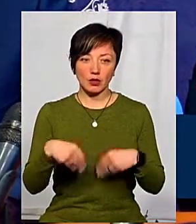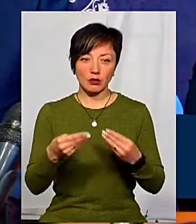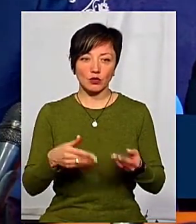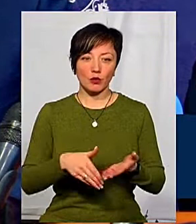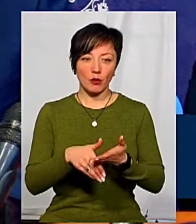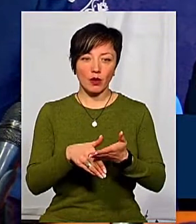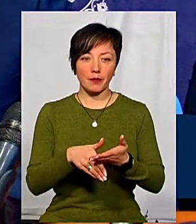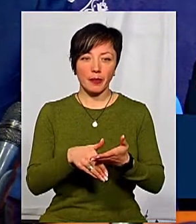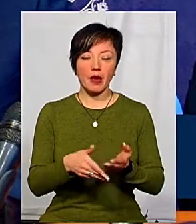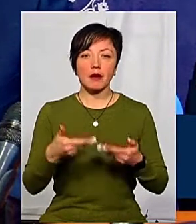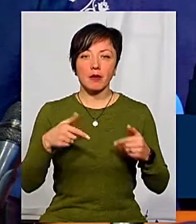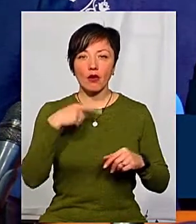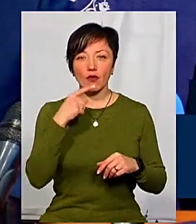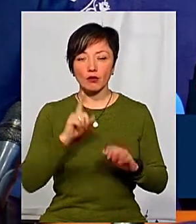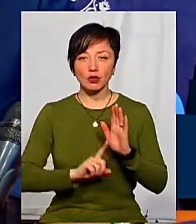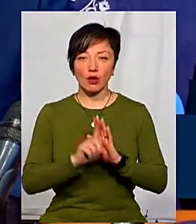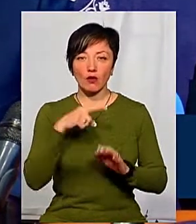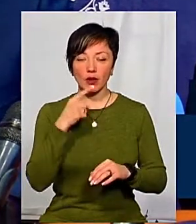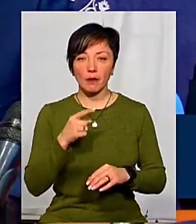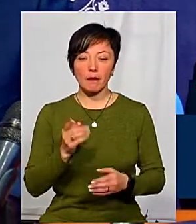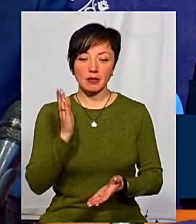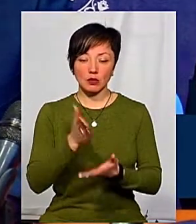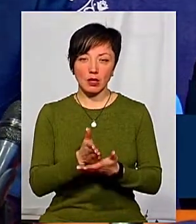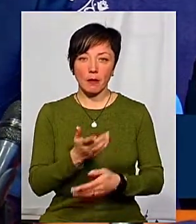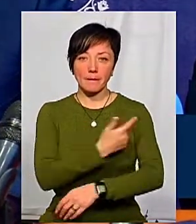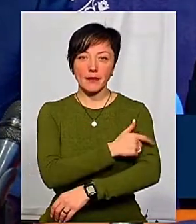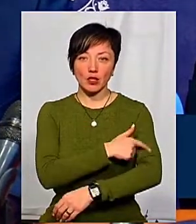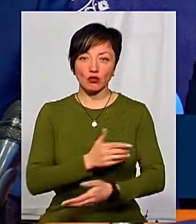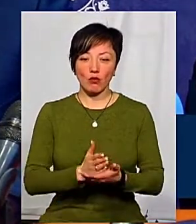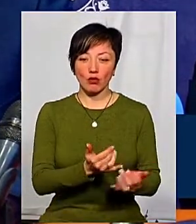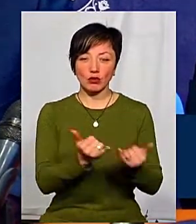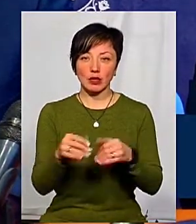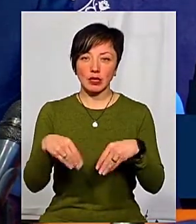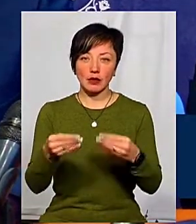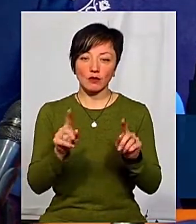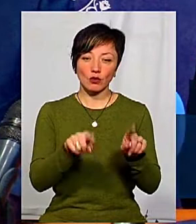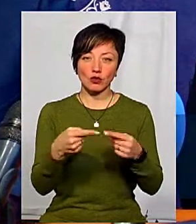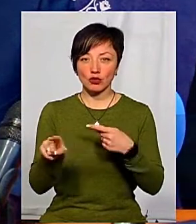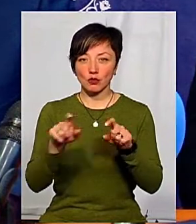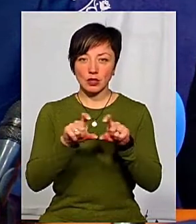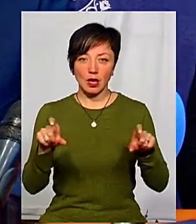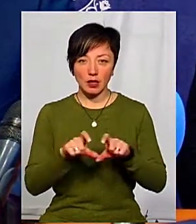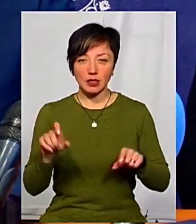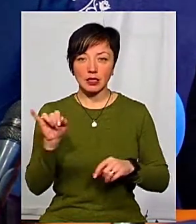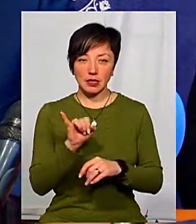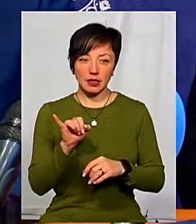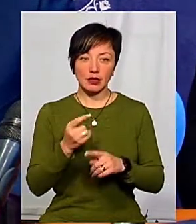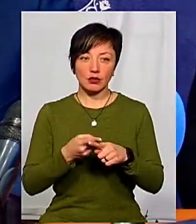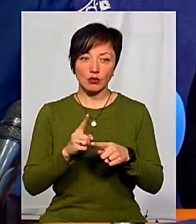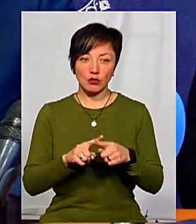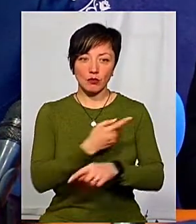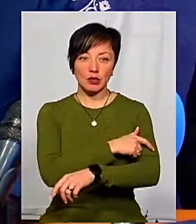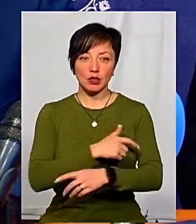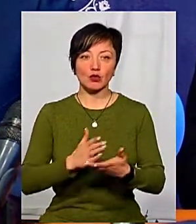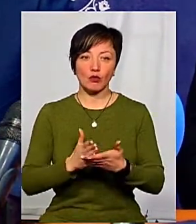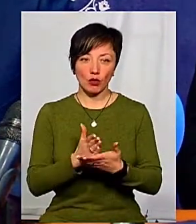якусь допомогу. Ми говоримо, починаємо говорити безпосередньо про медичну послугу, яка надається в тому чи іншому закладі, і, власне, на цю медичну